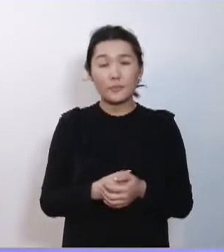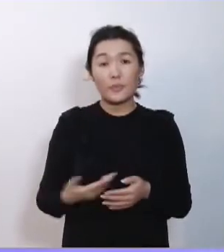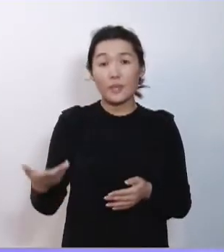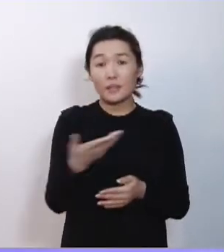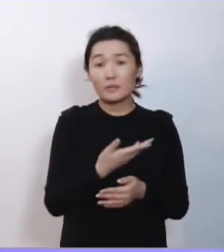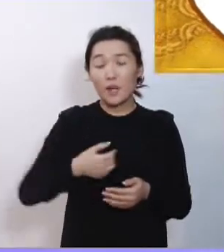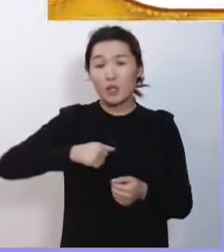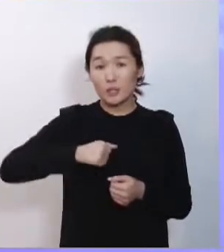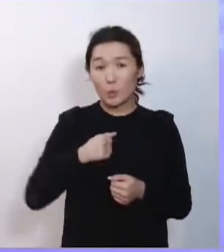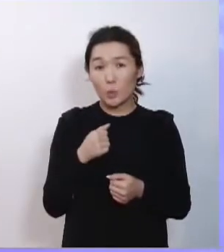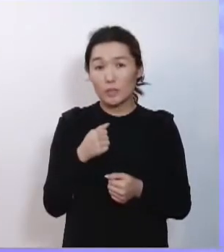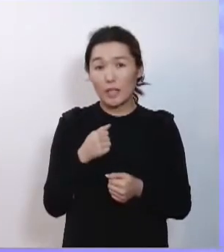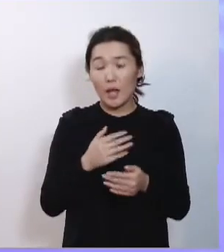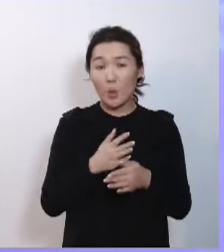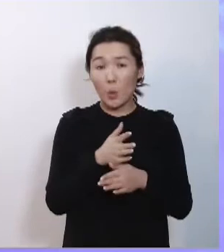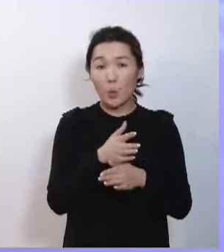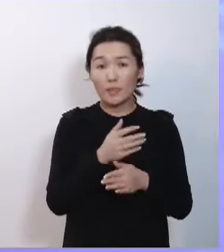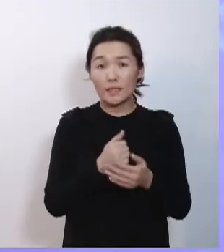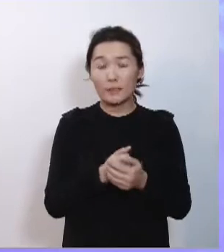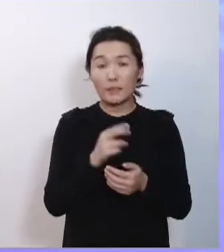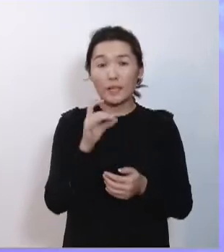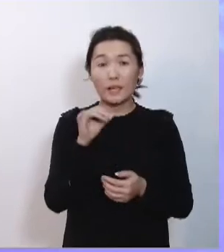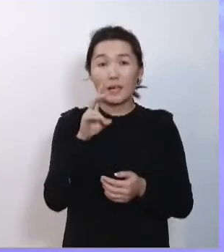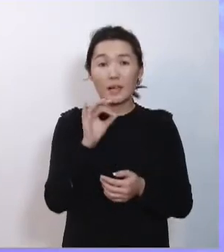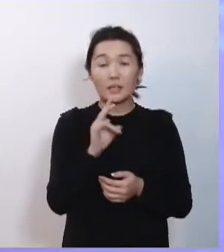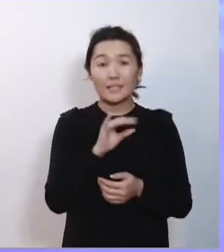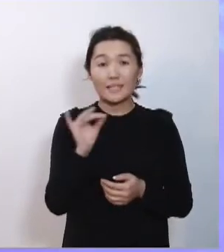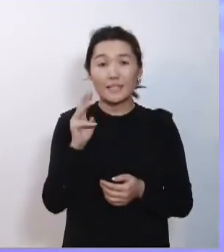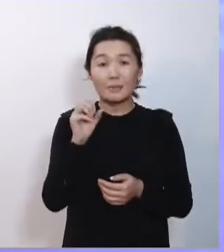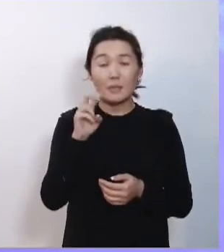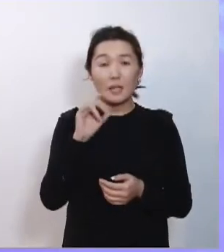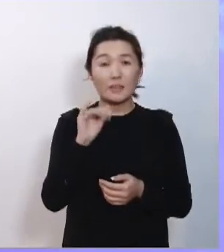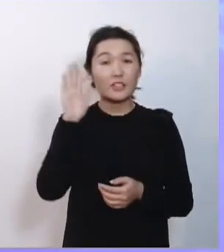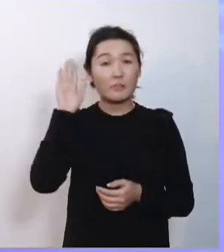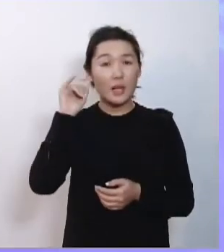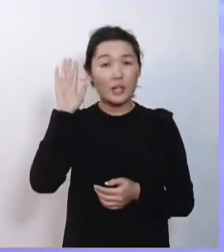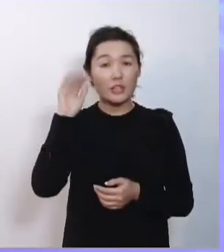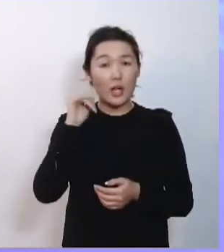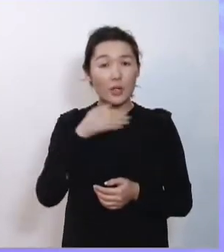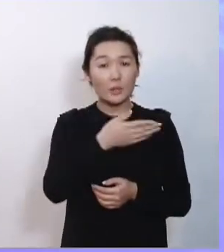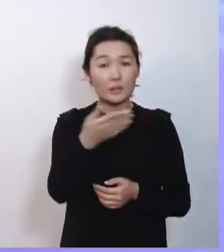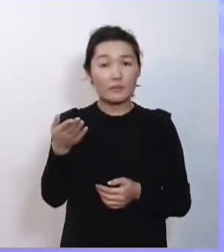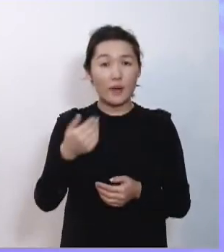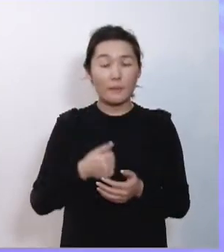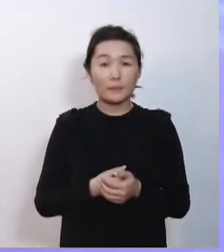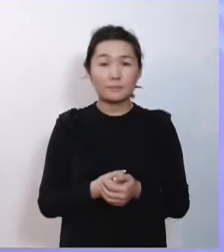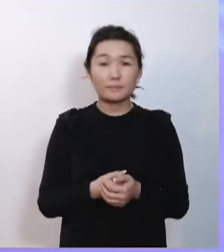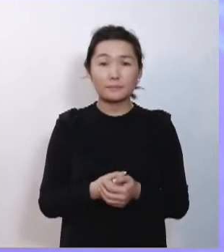Наши друзья, гости Карлсон и малыш прощаются с вами.